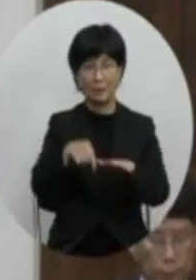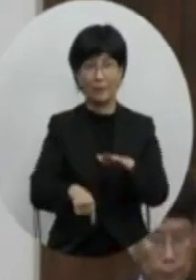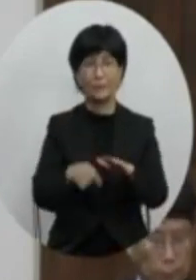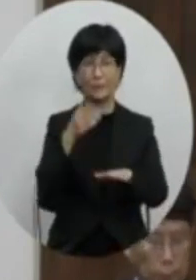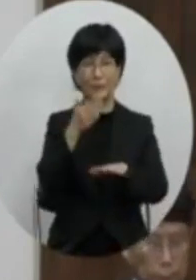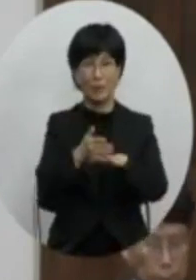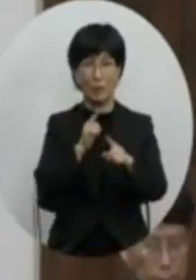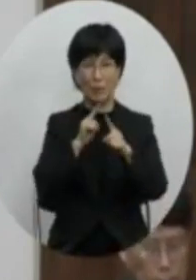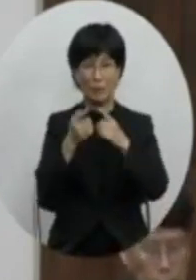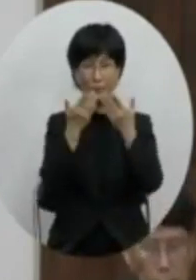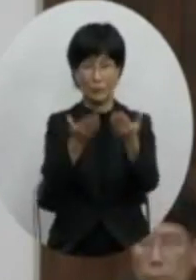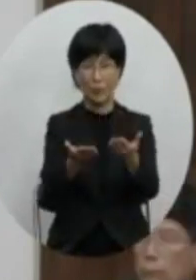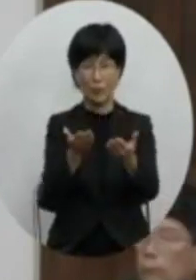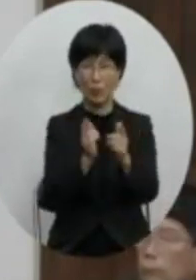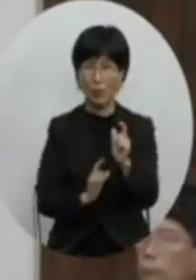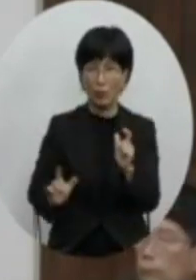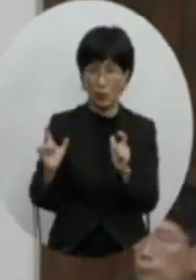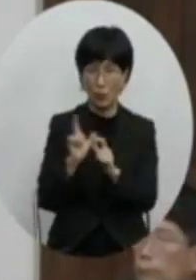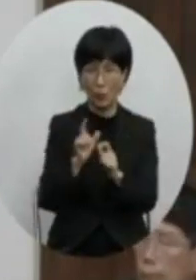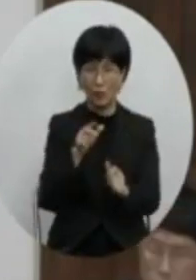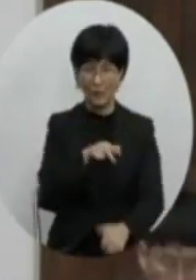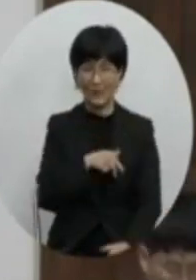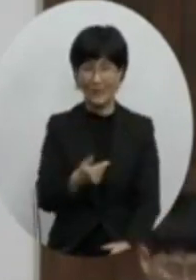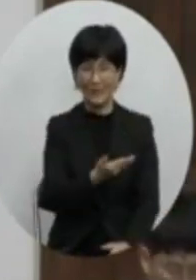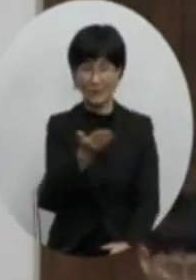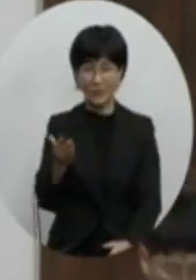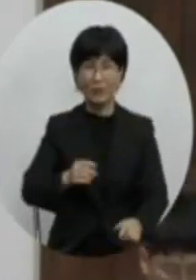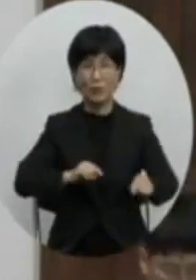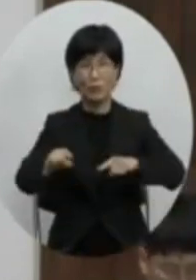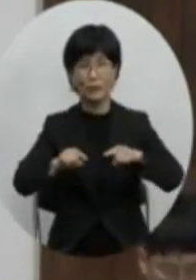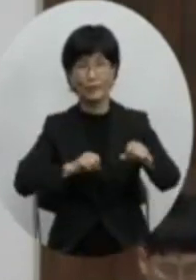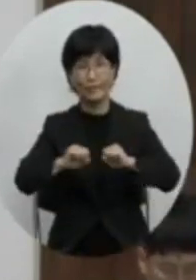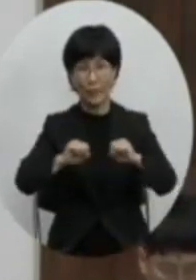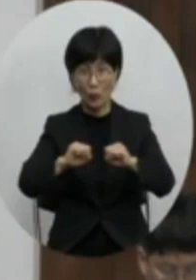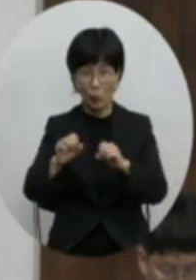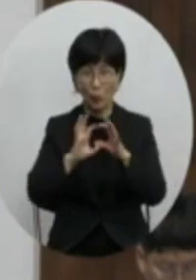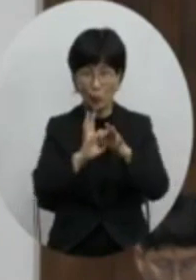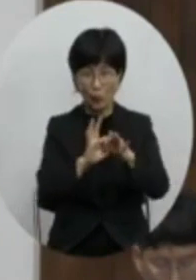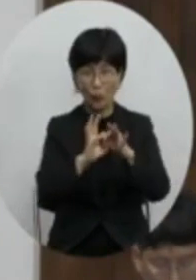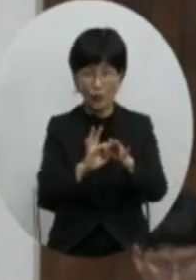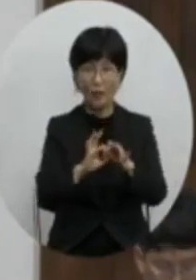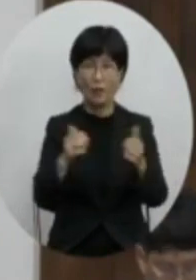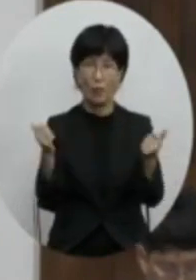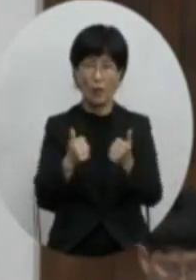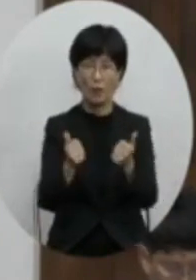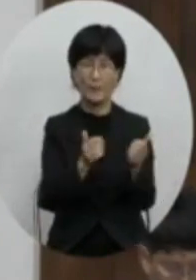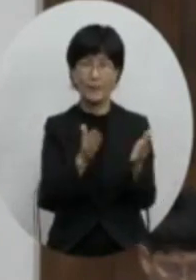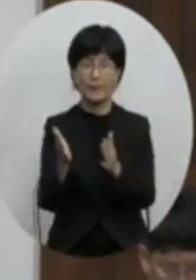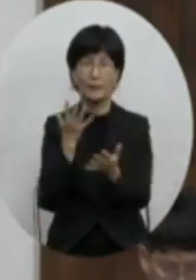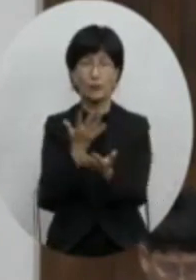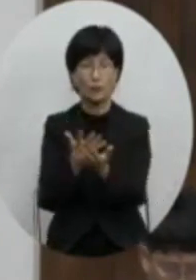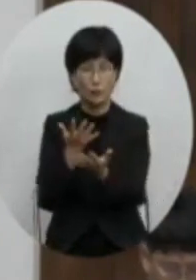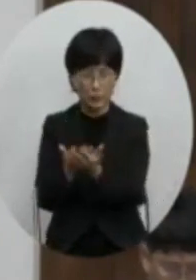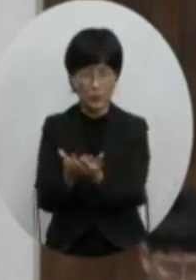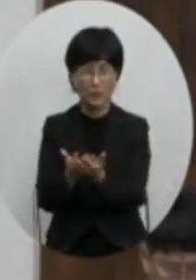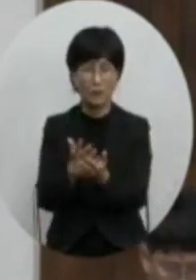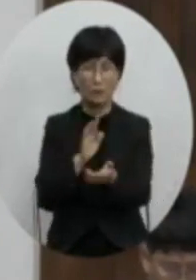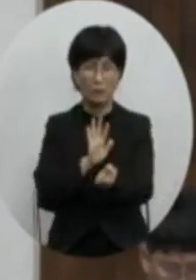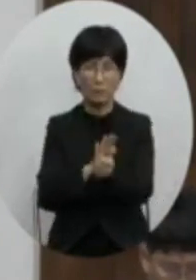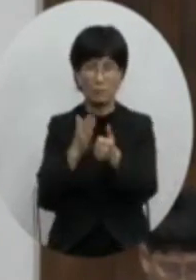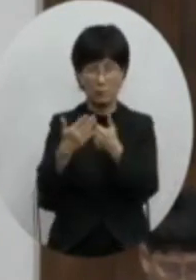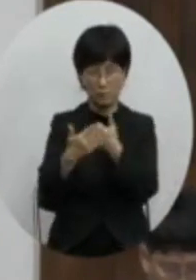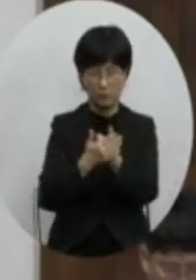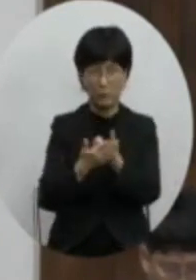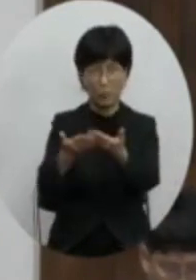드립니다. 아울러 의원님들의 의정활동을 위한 자료와 회의 준비 및 진행에 물씬